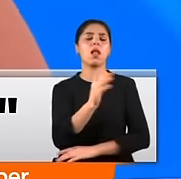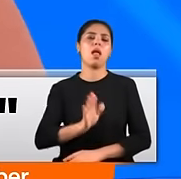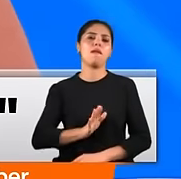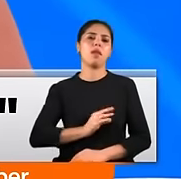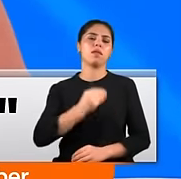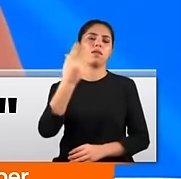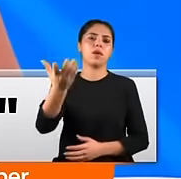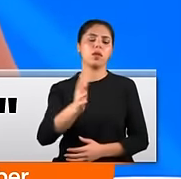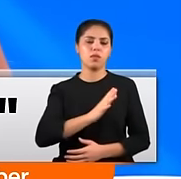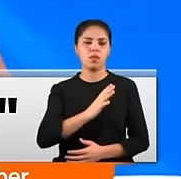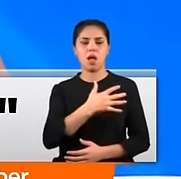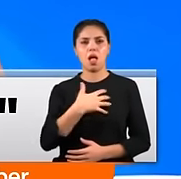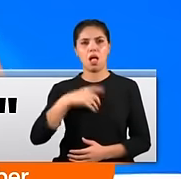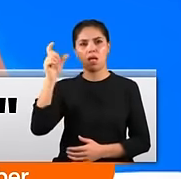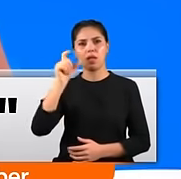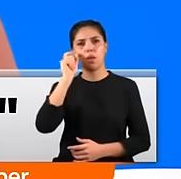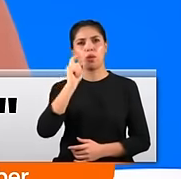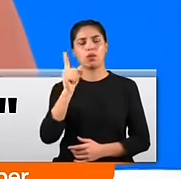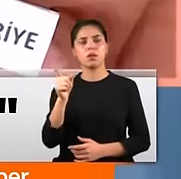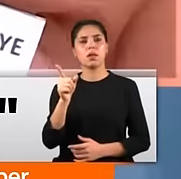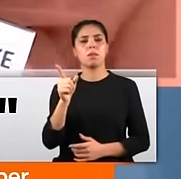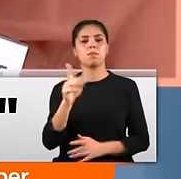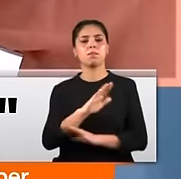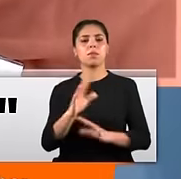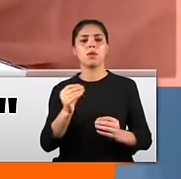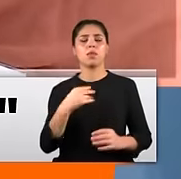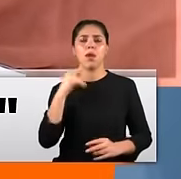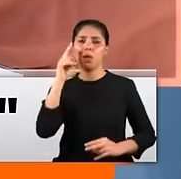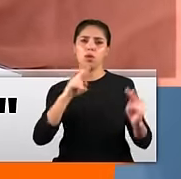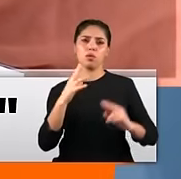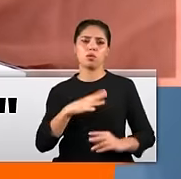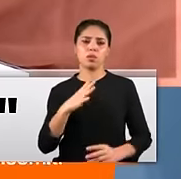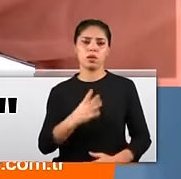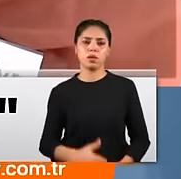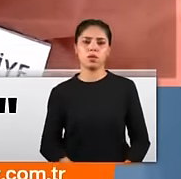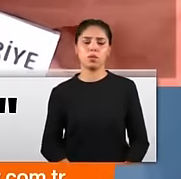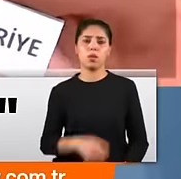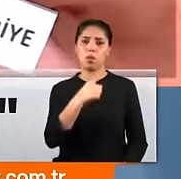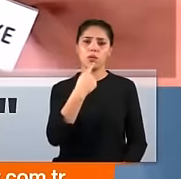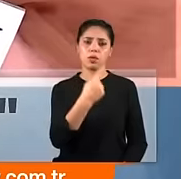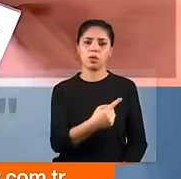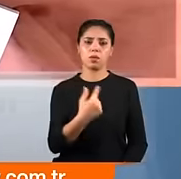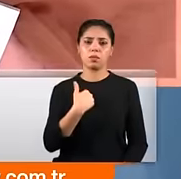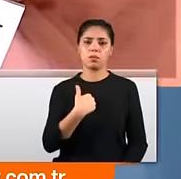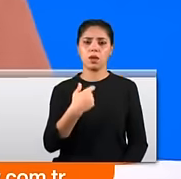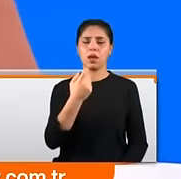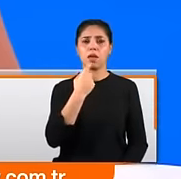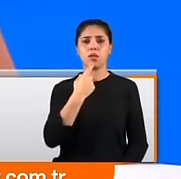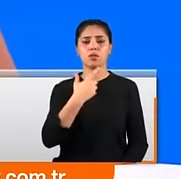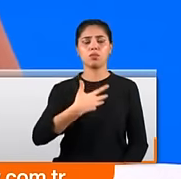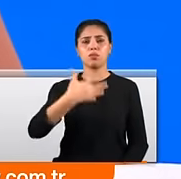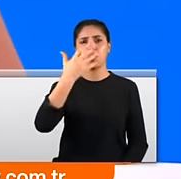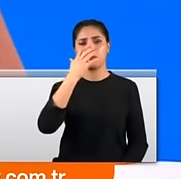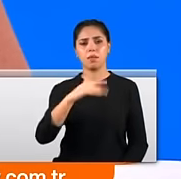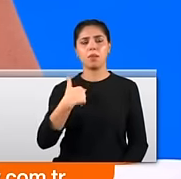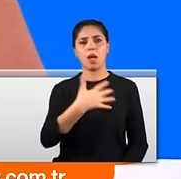gelen haber annenin hasretini dindirmeye yetmedi. Ben görmek istiyorum Müge Hanım. Ona söyle bak hatta. Ben bu yaşa kadar bekledim. Benim annem